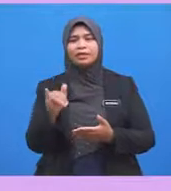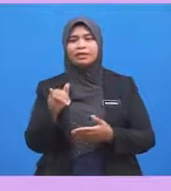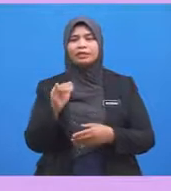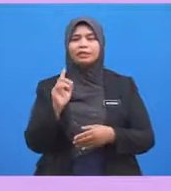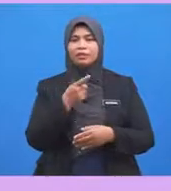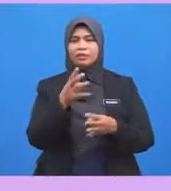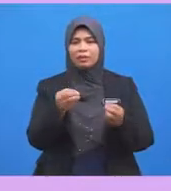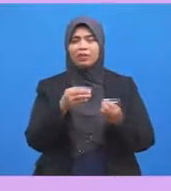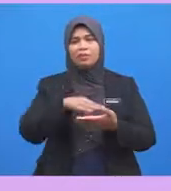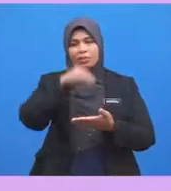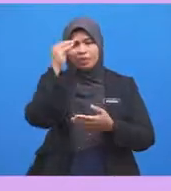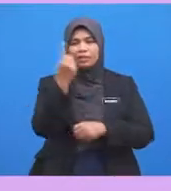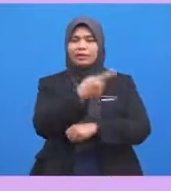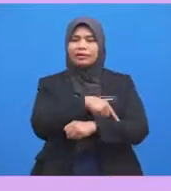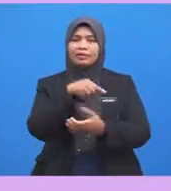hari ini?